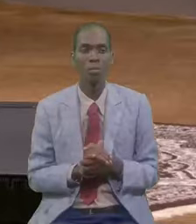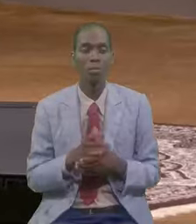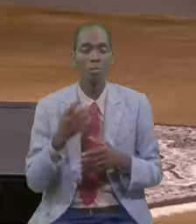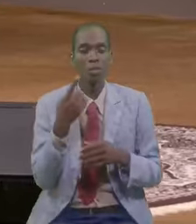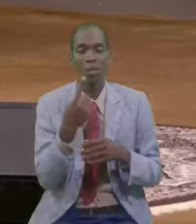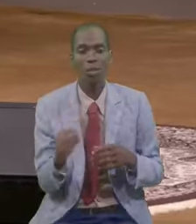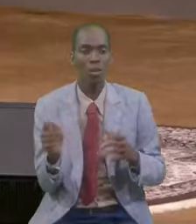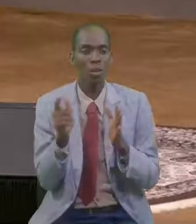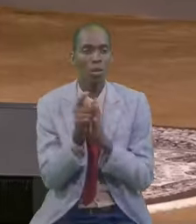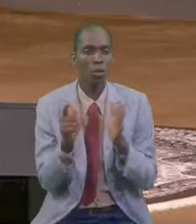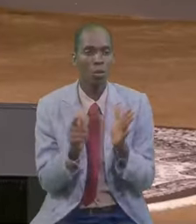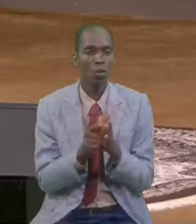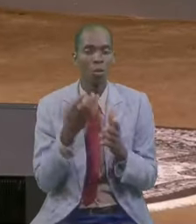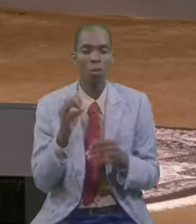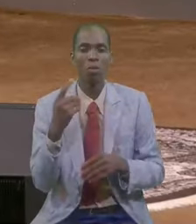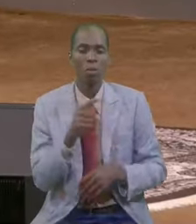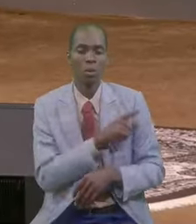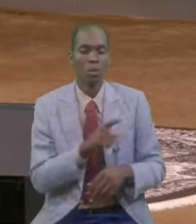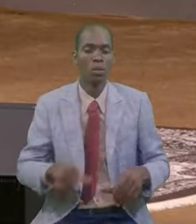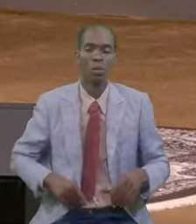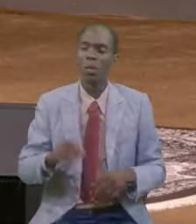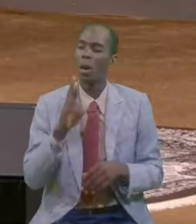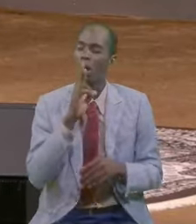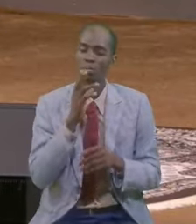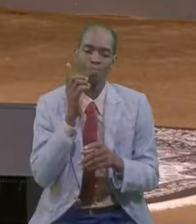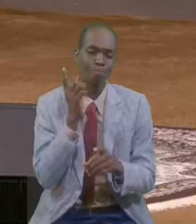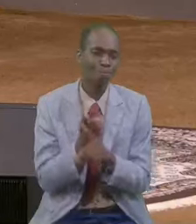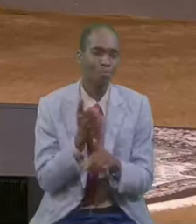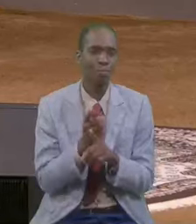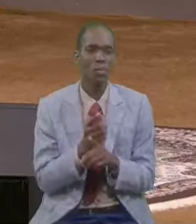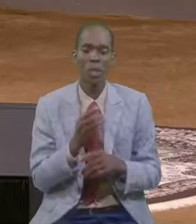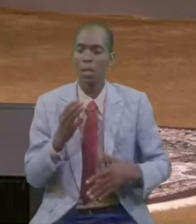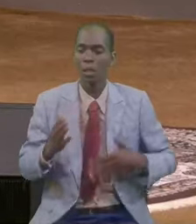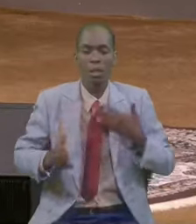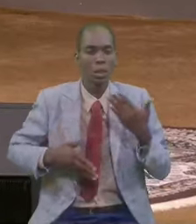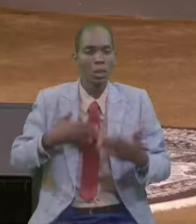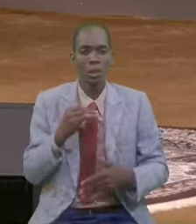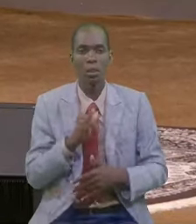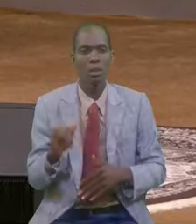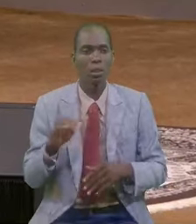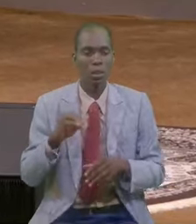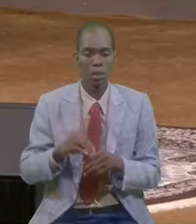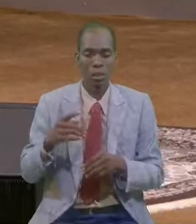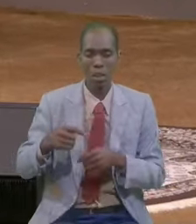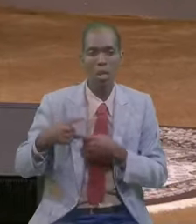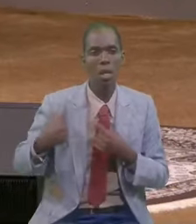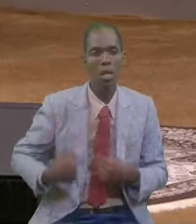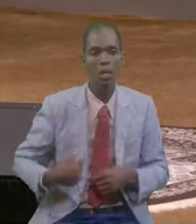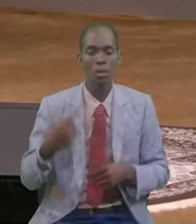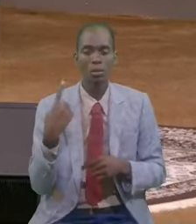les ordonnances de l'Éternel sont droites. Elles réjouissent le cœur.